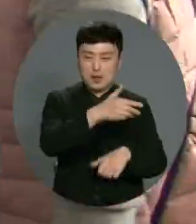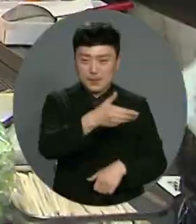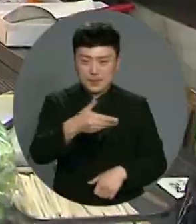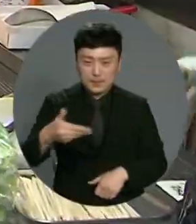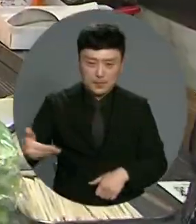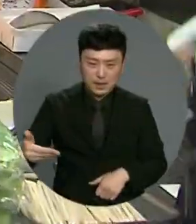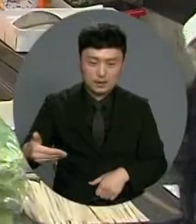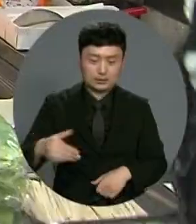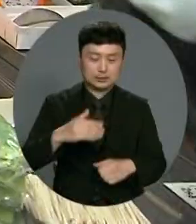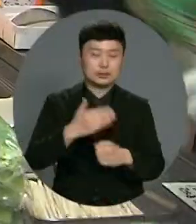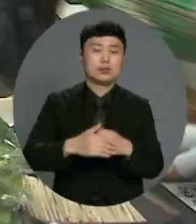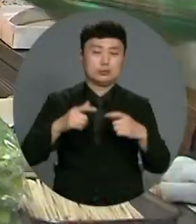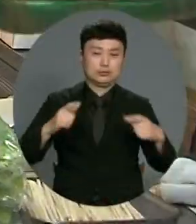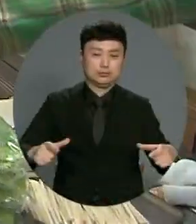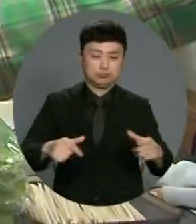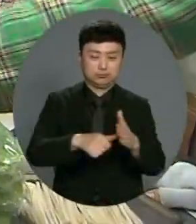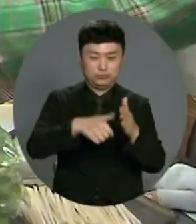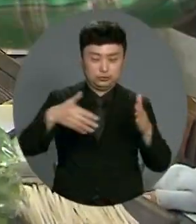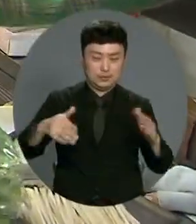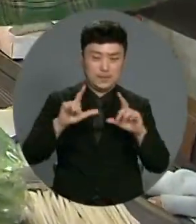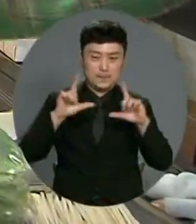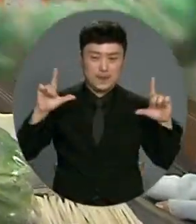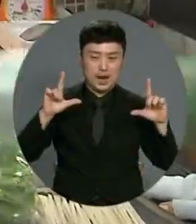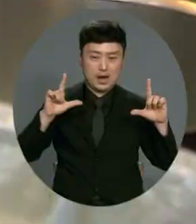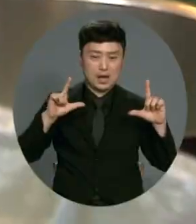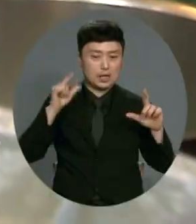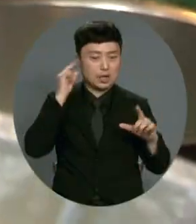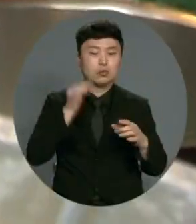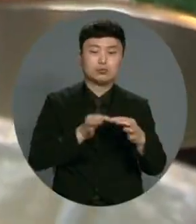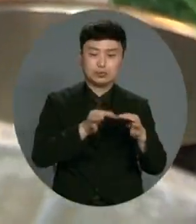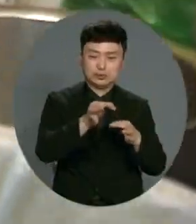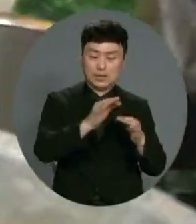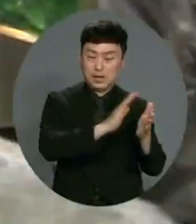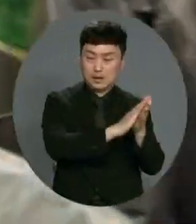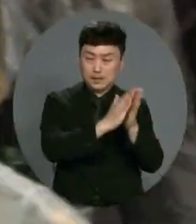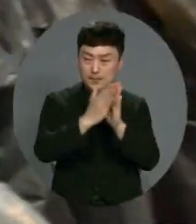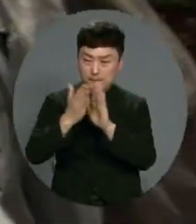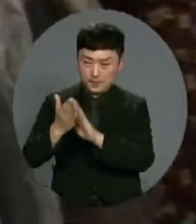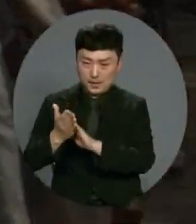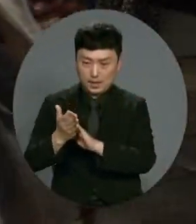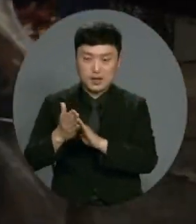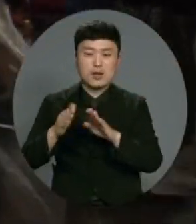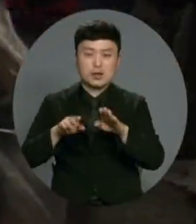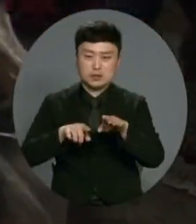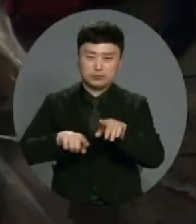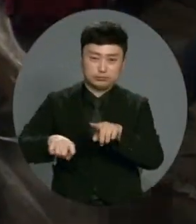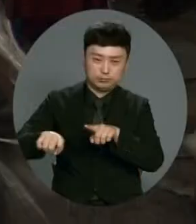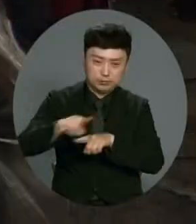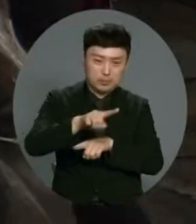대구의 상징적인 장소로 자리를 잡은 서문시장. 변화하는 사회 흐름에 뒤처지지 않고